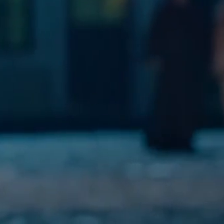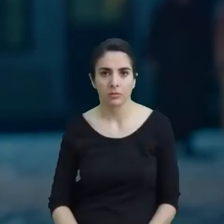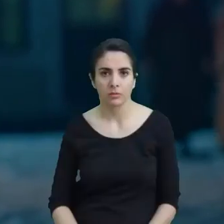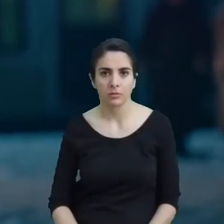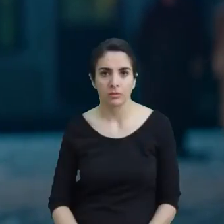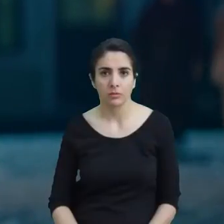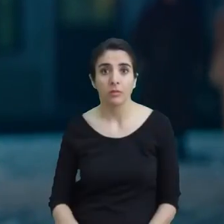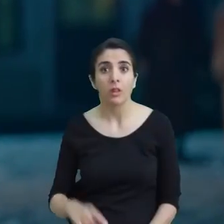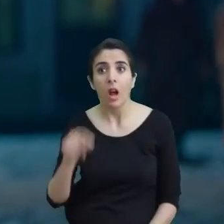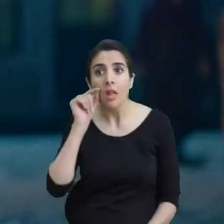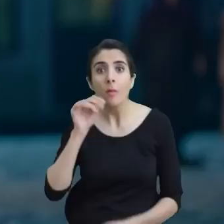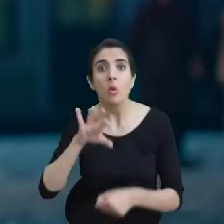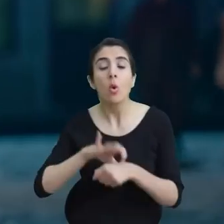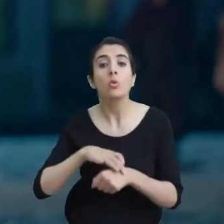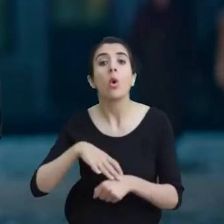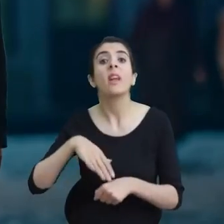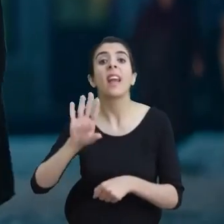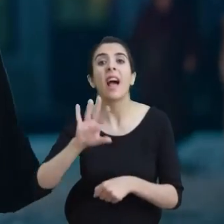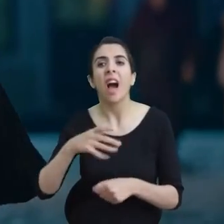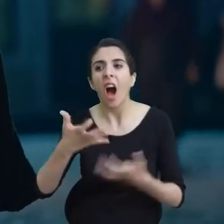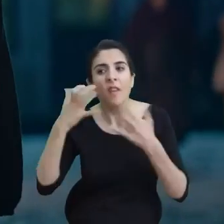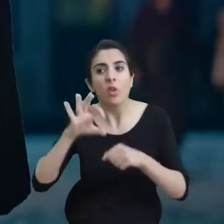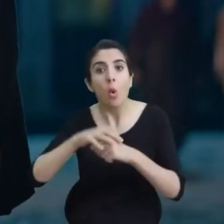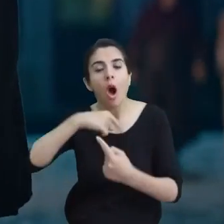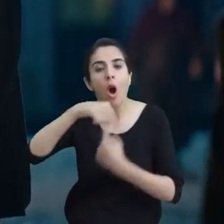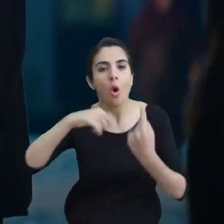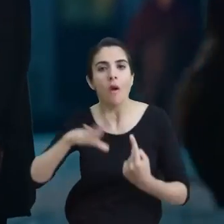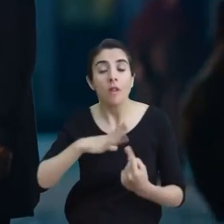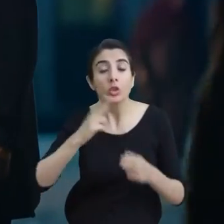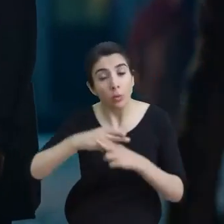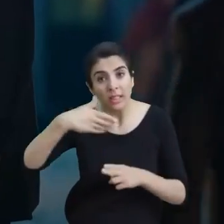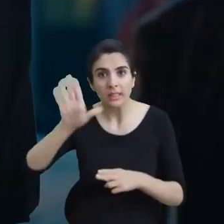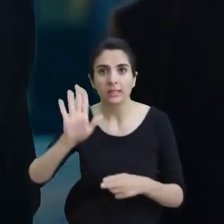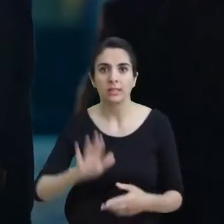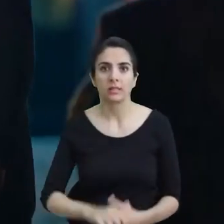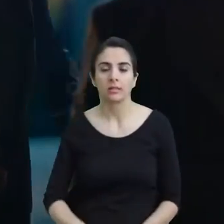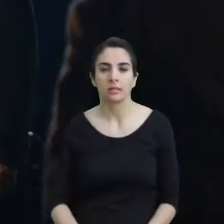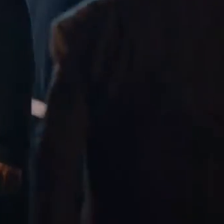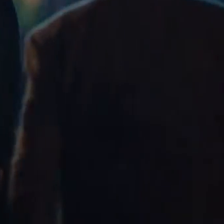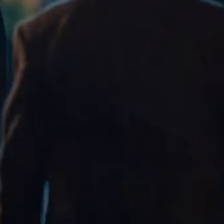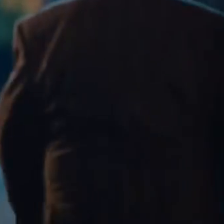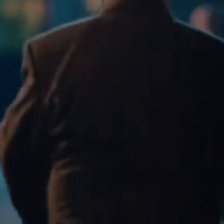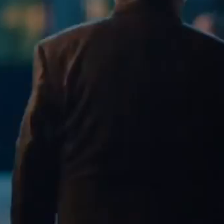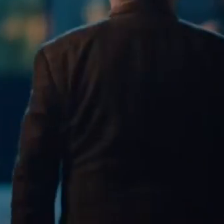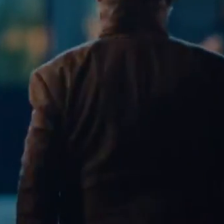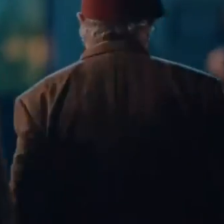Adam doktor değil, Baytar arıyor. Tüm zabitleri Baytarlara gönderin, çabuk. Emredersiniz. Ayrıldı Hasan.